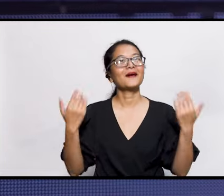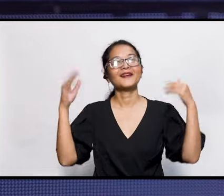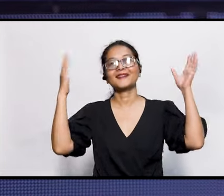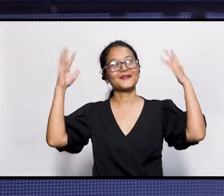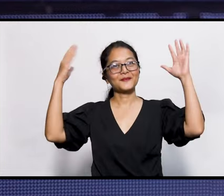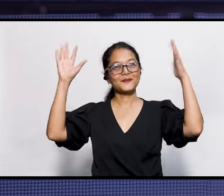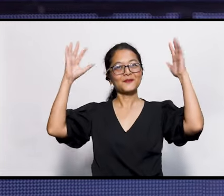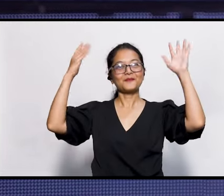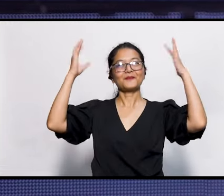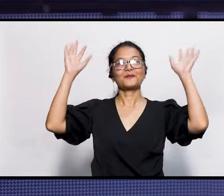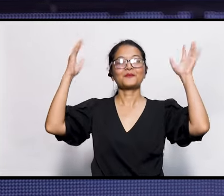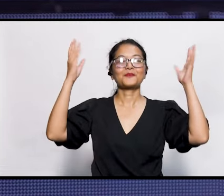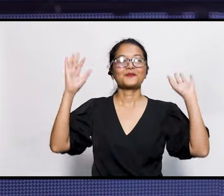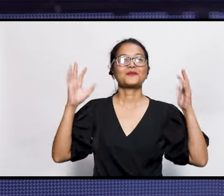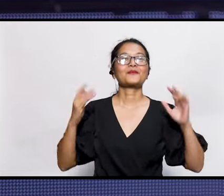on